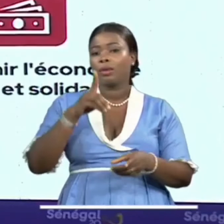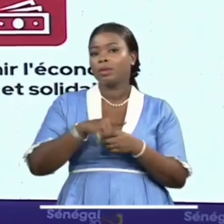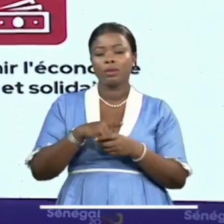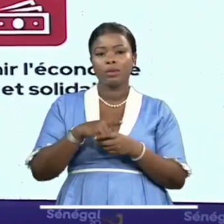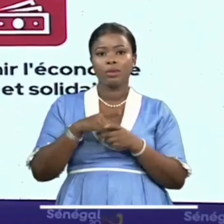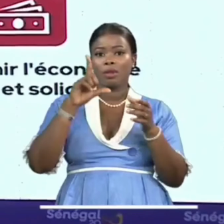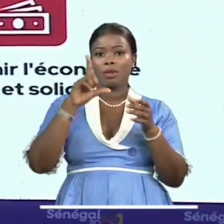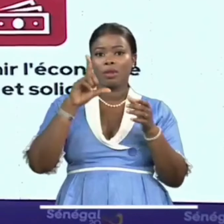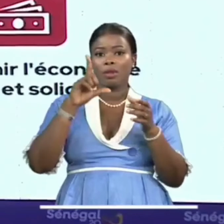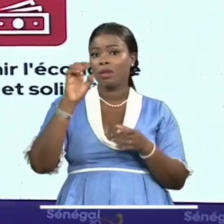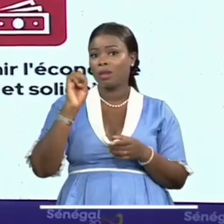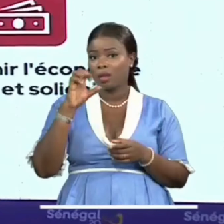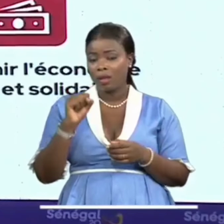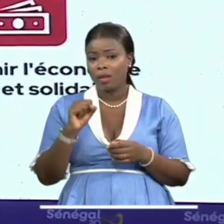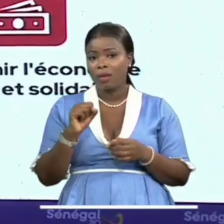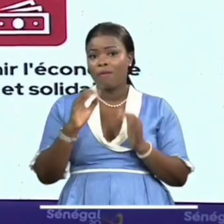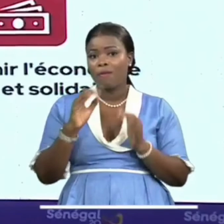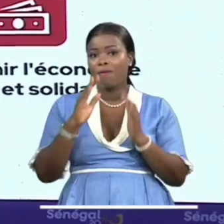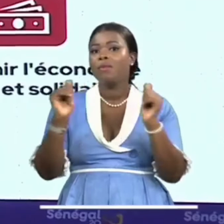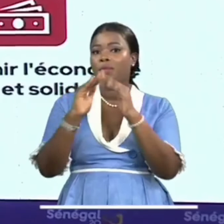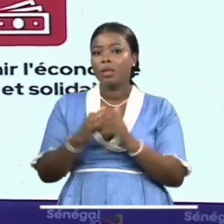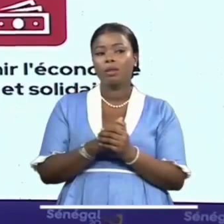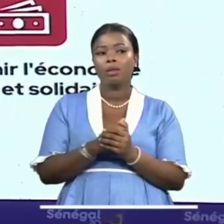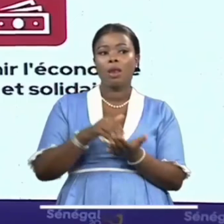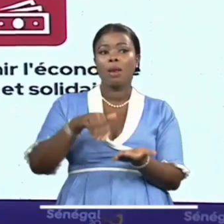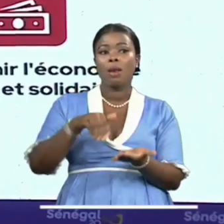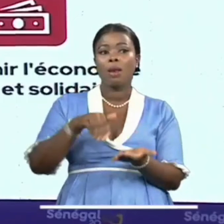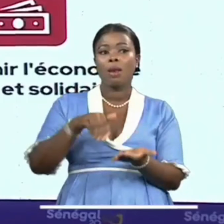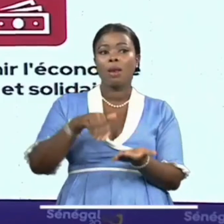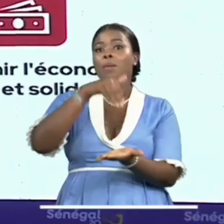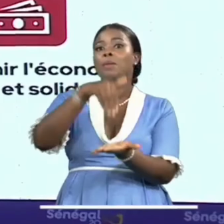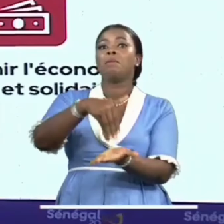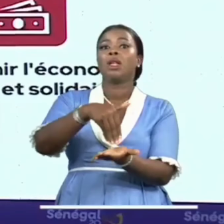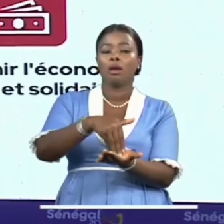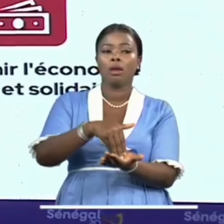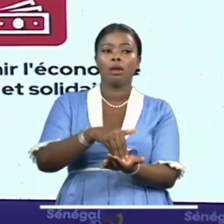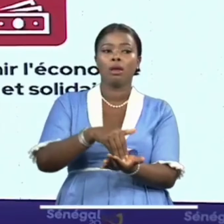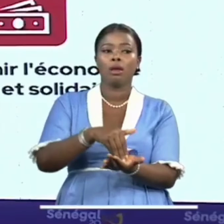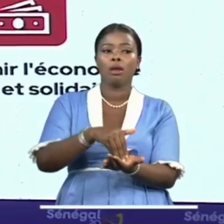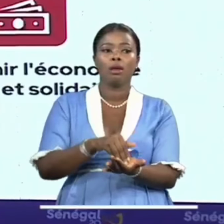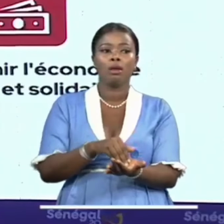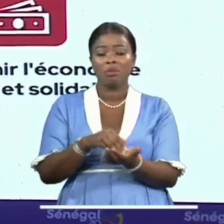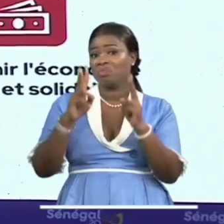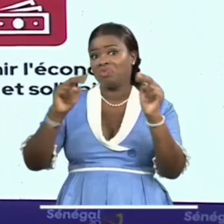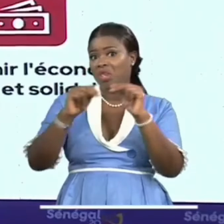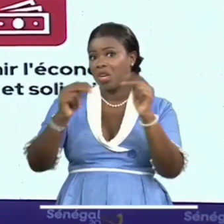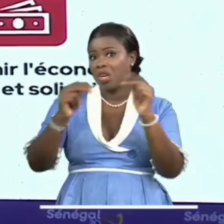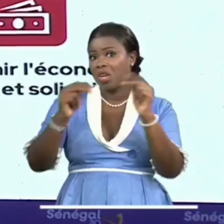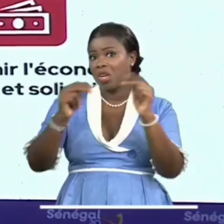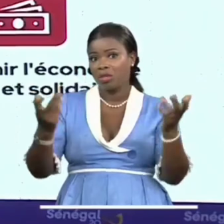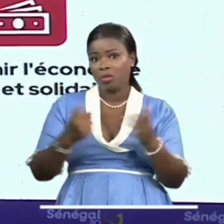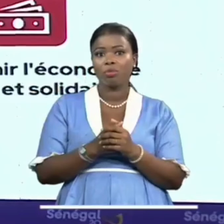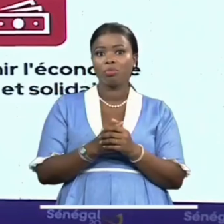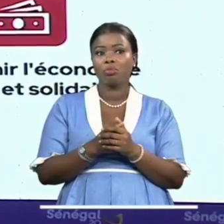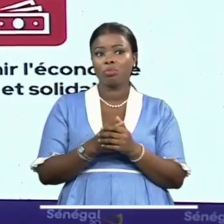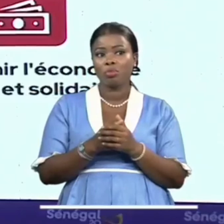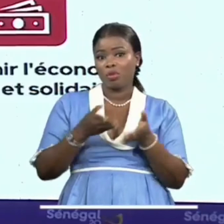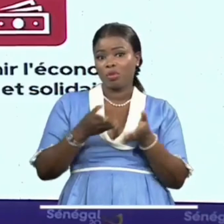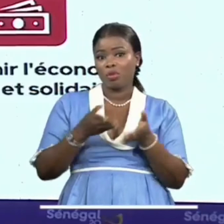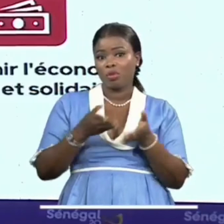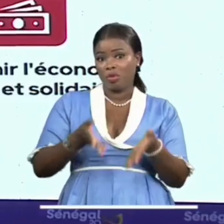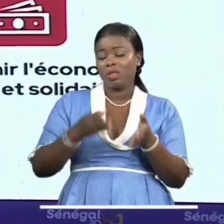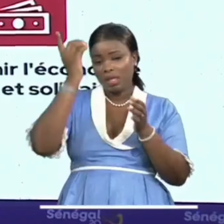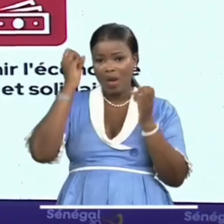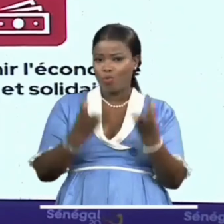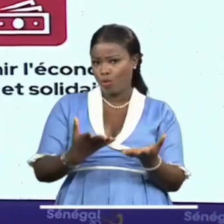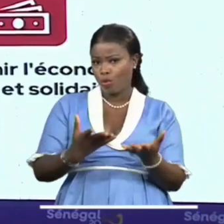en milieu urbain au début les Sénégalais vivaient beaucoup plus en milieu rural aujourd'hui on a une urbanisation qu'on a